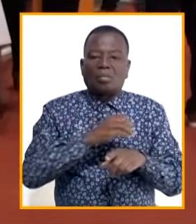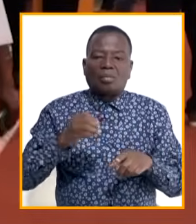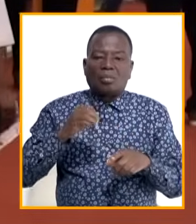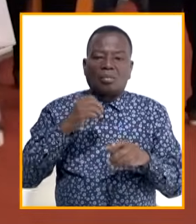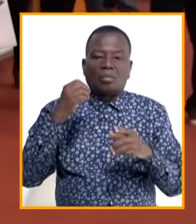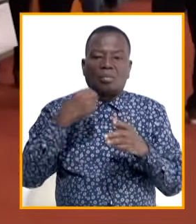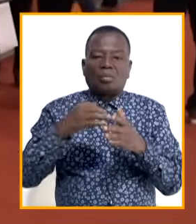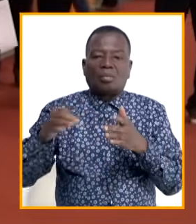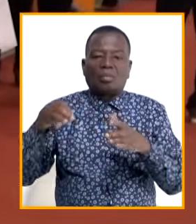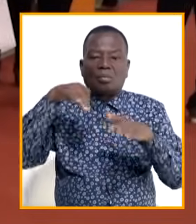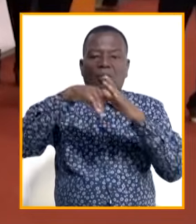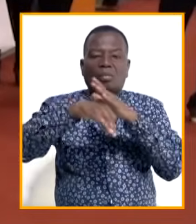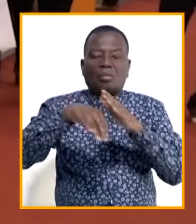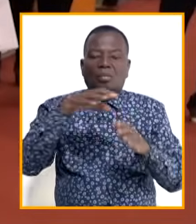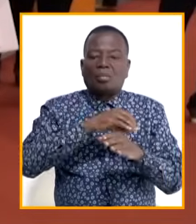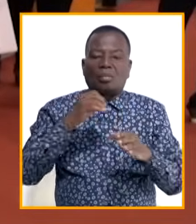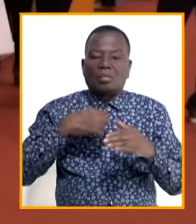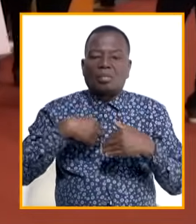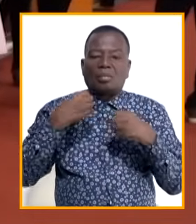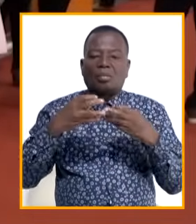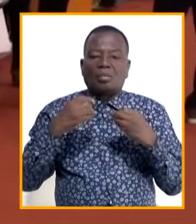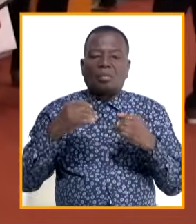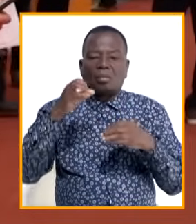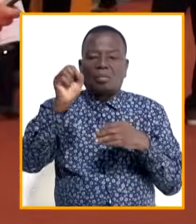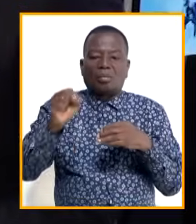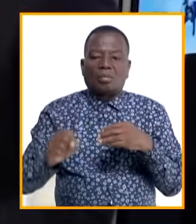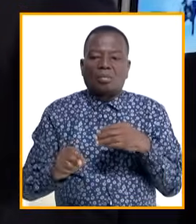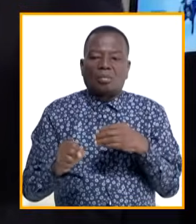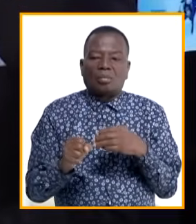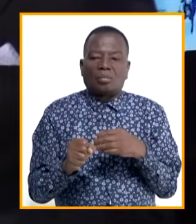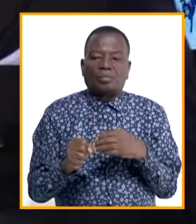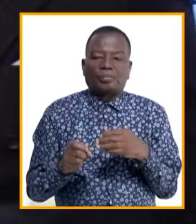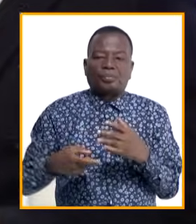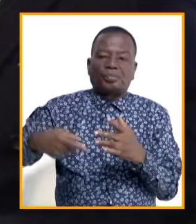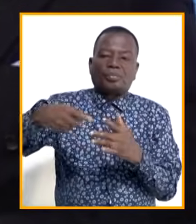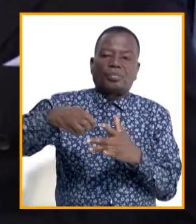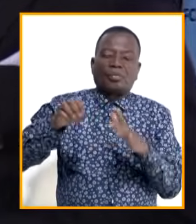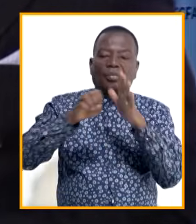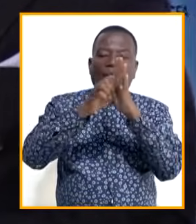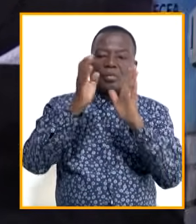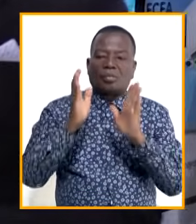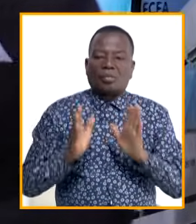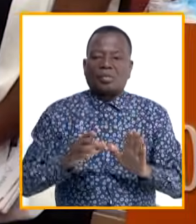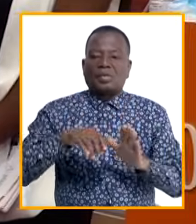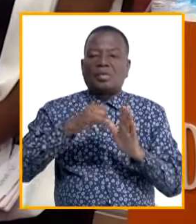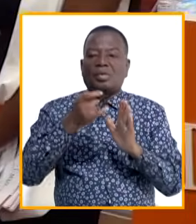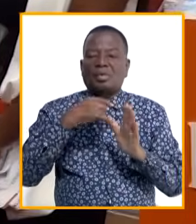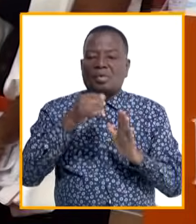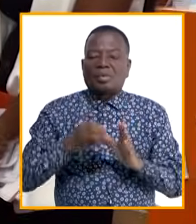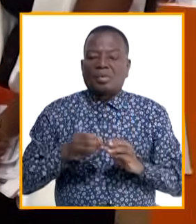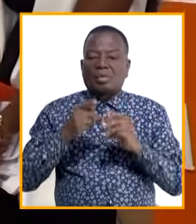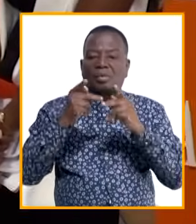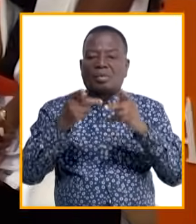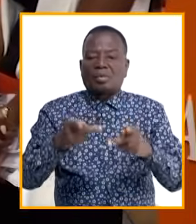intérieur et autres, en tout cas, j'ai eu beaucoup de solutions. Parmi les exposants, il y a ceux qui proposent des